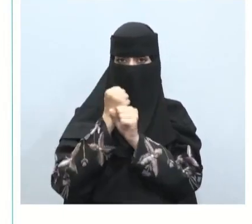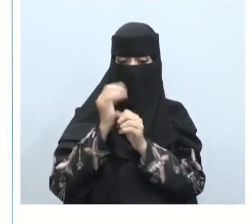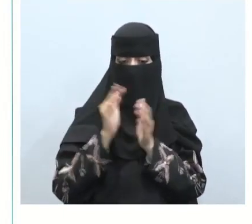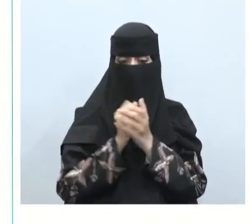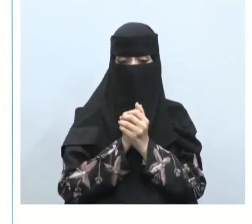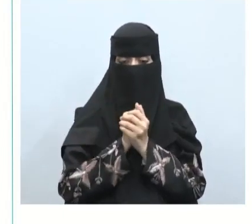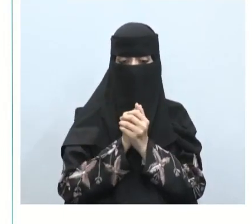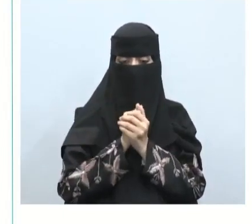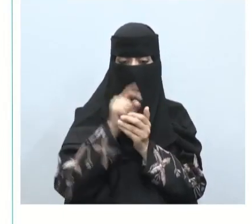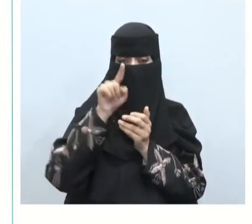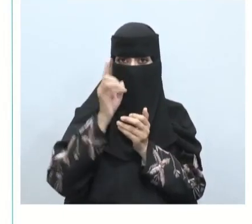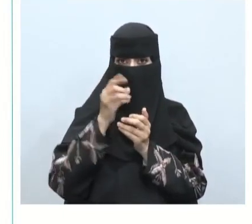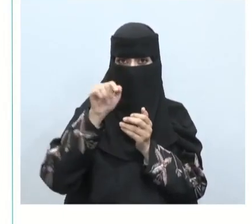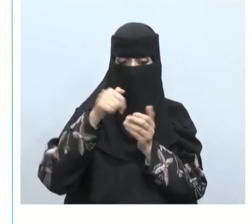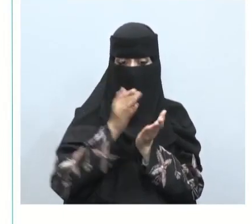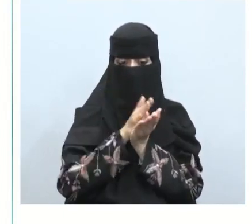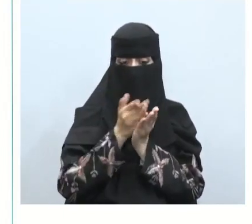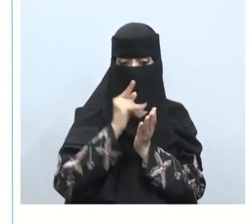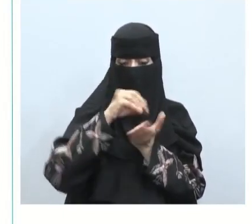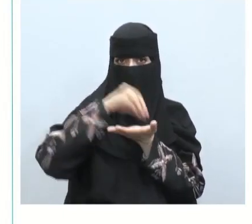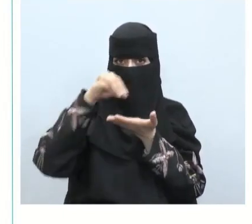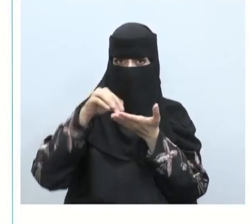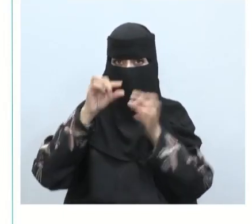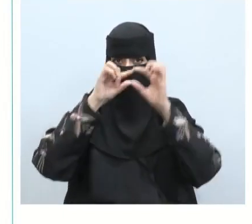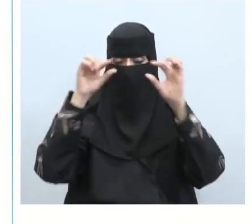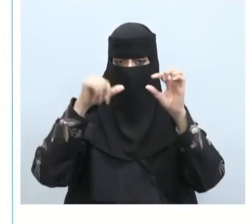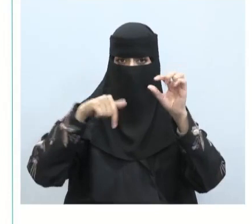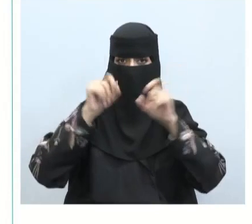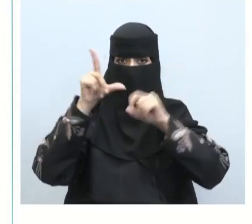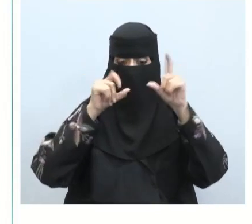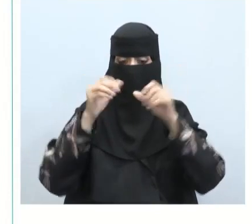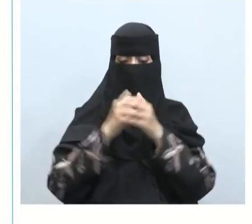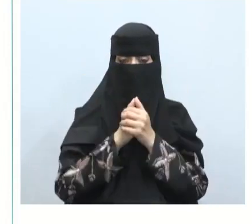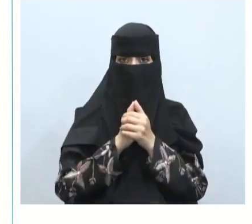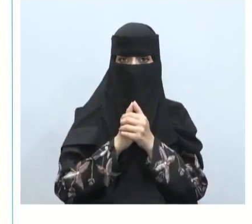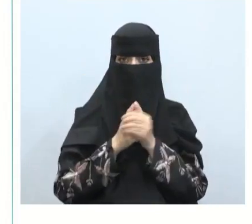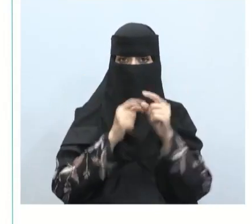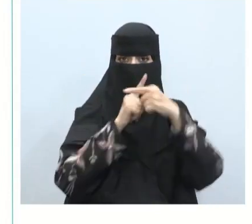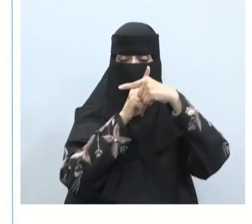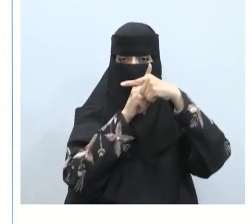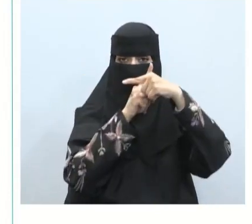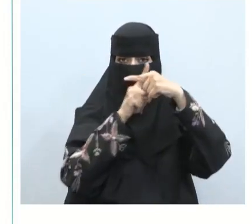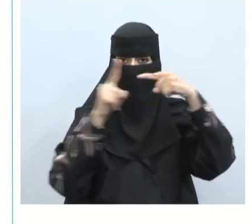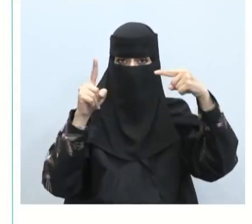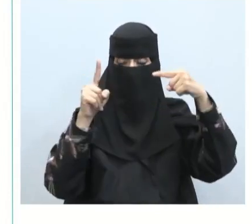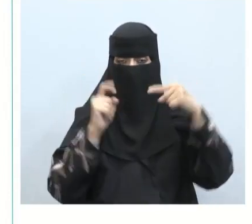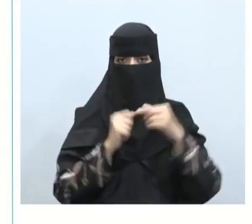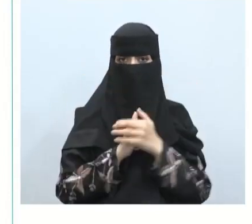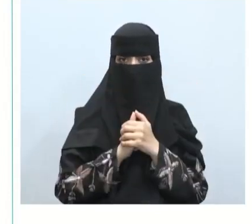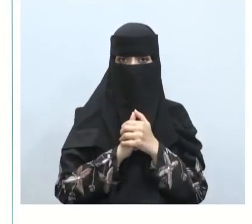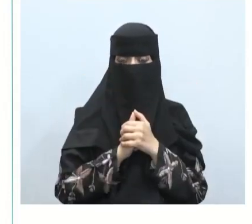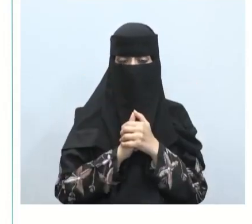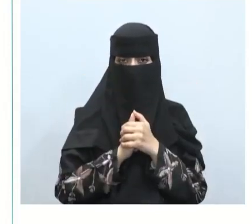مانجر بروتوكول التحكم بالنقل او عنوان الانترنت تي س بي اي بي